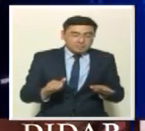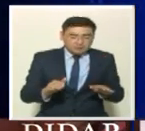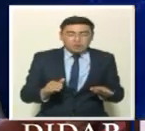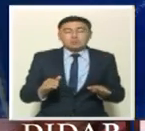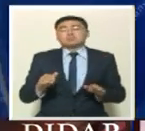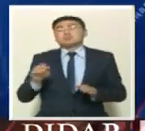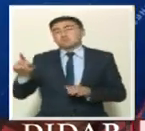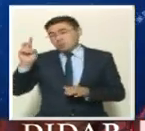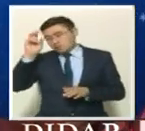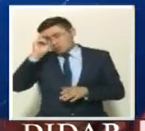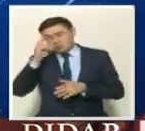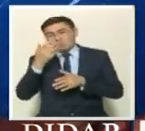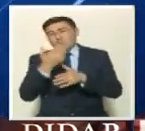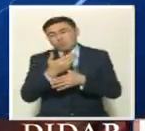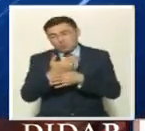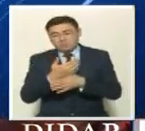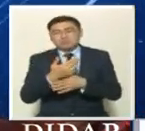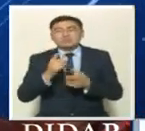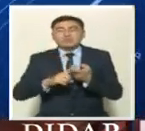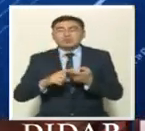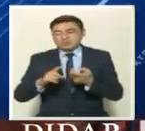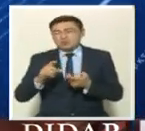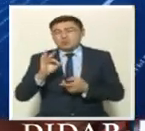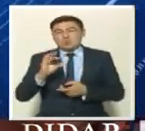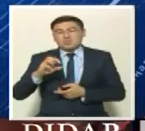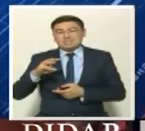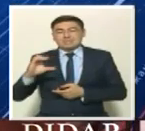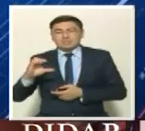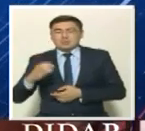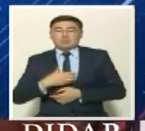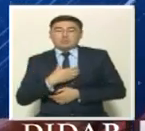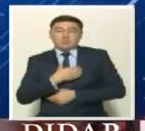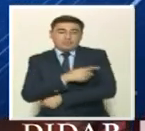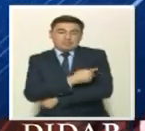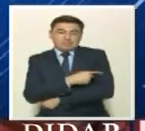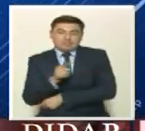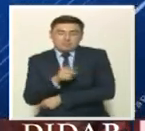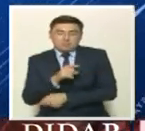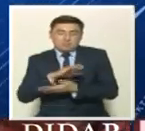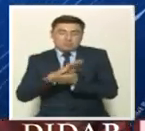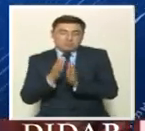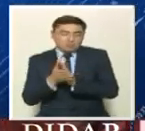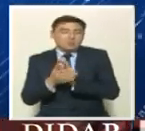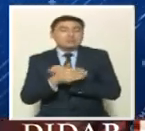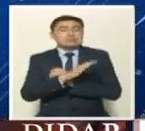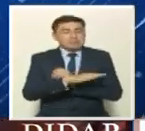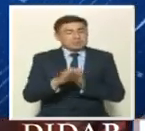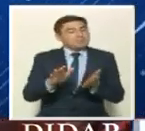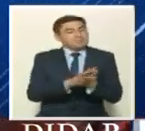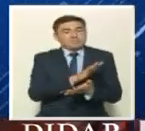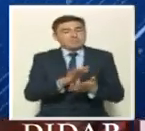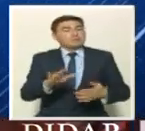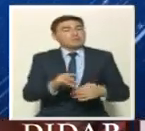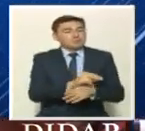жасалады. Міндетті әлеуметтік медициналық сақтандыру қорымен келісім шартқа отырған ұйымдардан медициналық қызметтерді тегін алуға болады. Сонымен